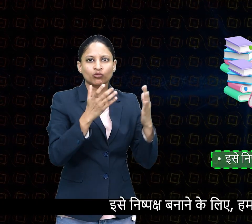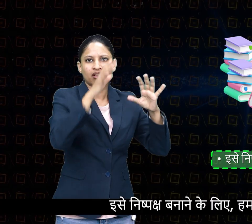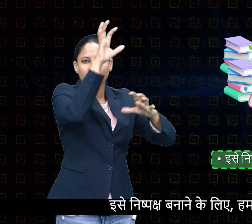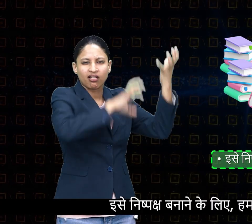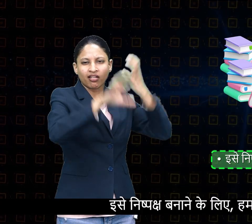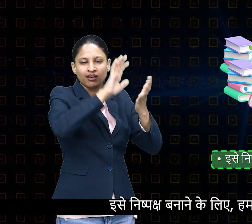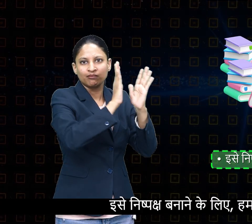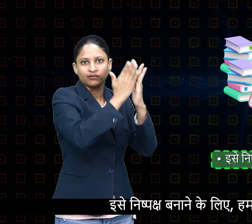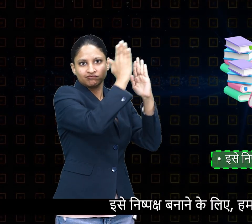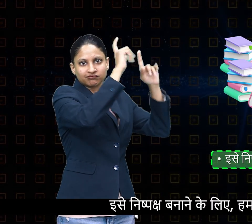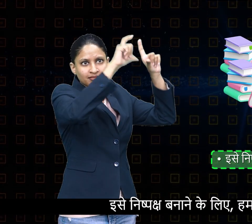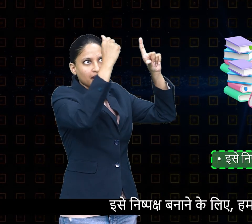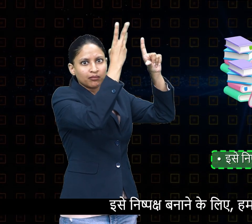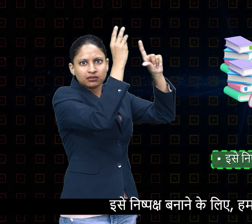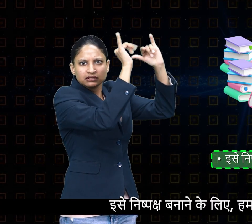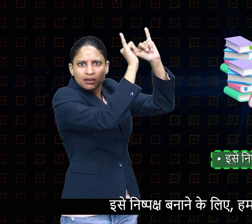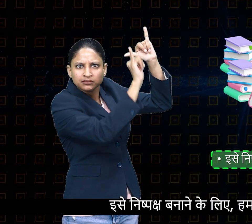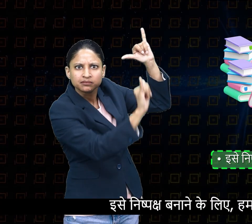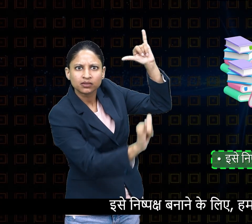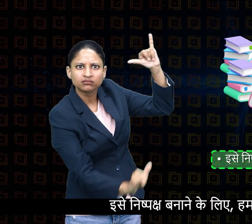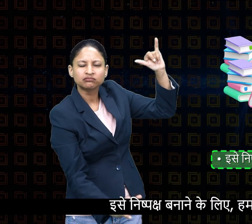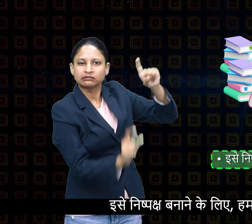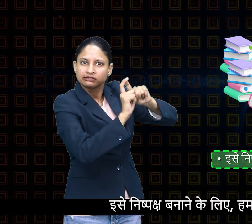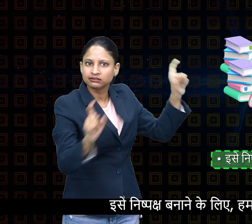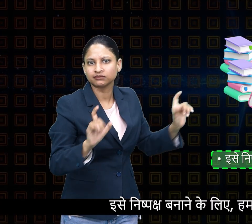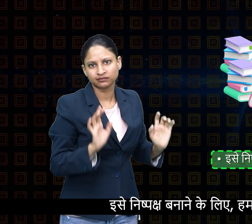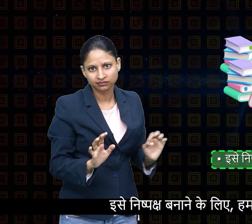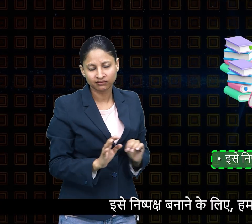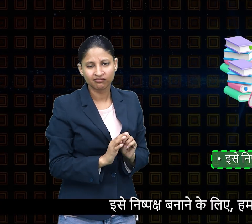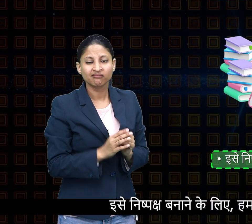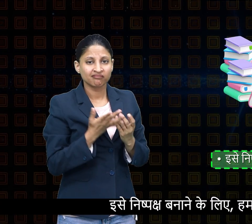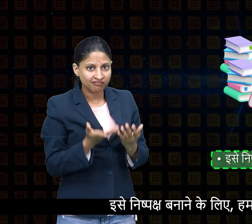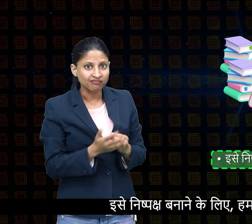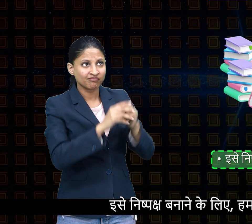इसे निष्पक्ष बनाने के लिए हमें किताबों को बराबर बांटते रहे।